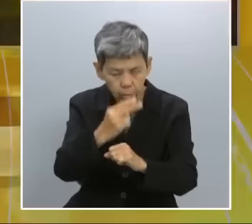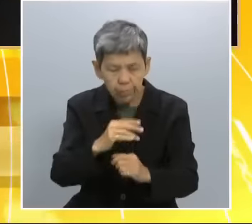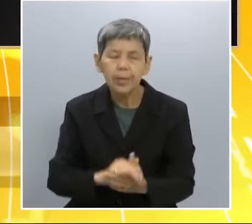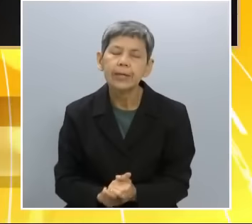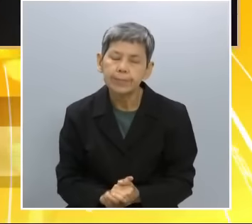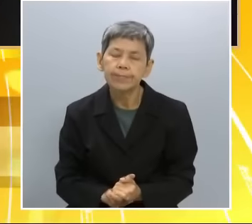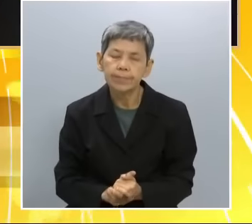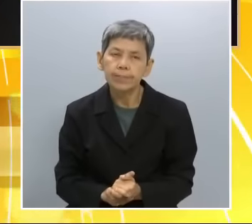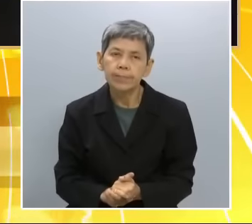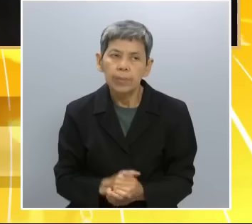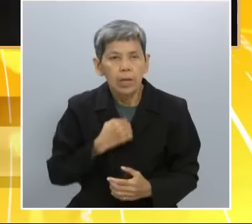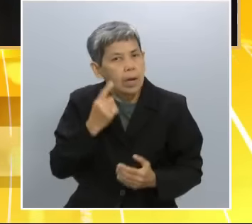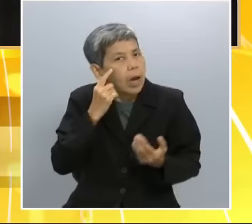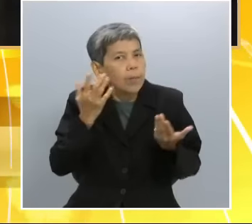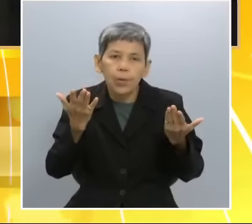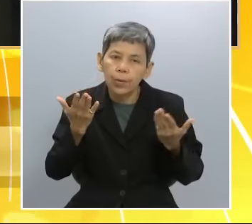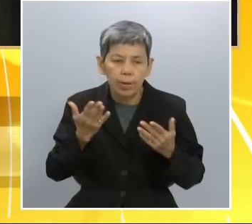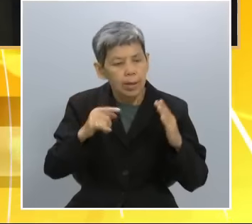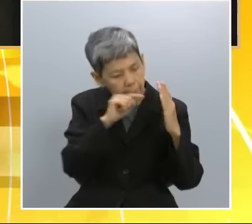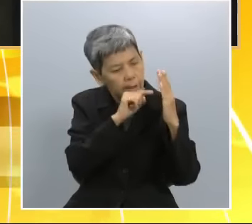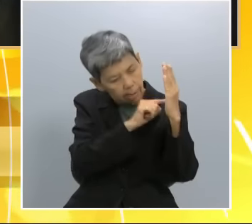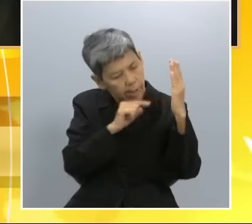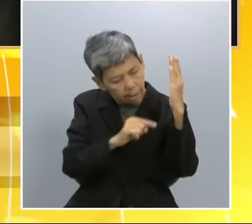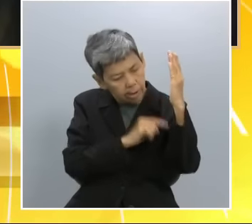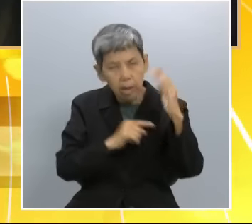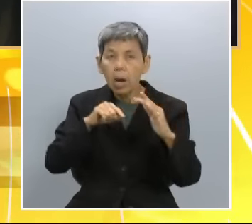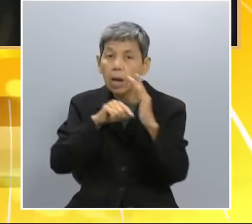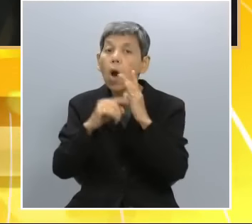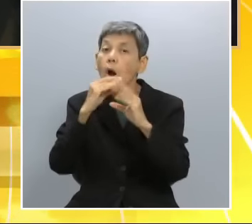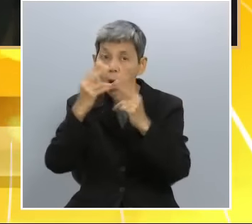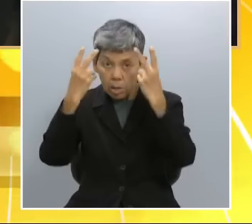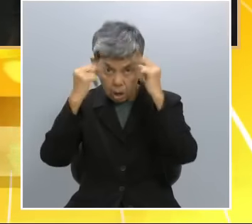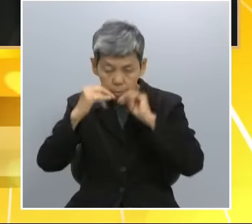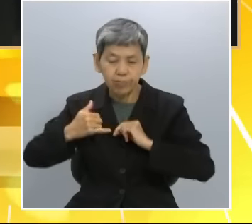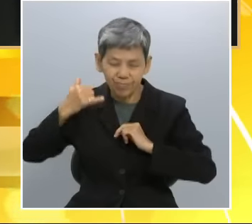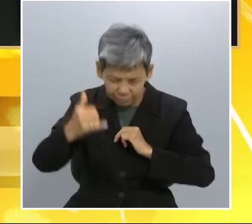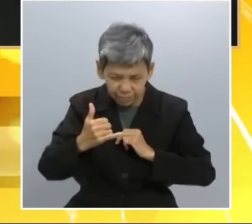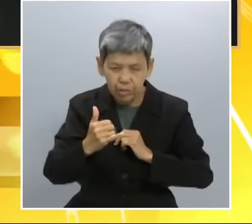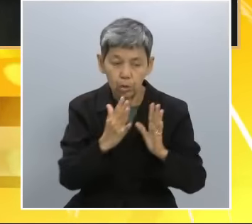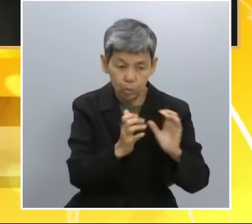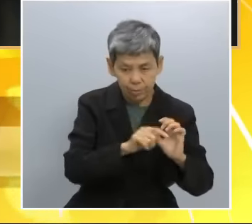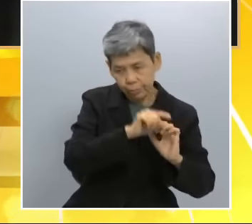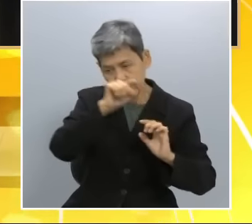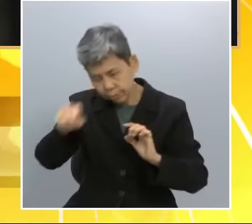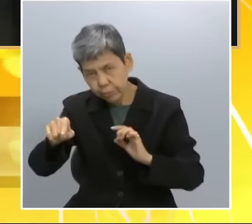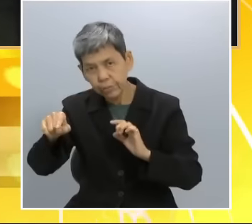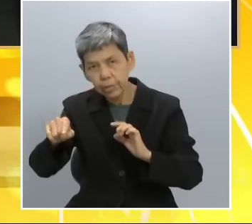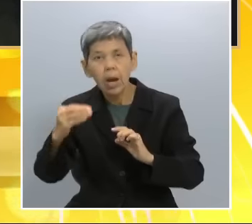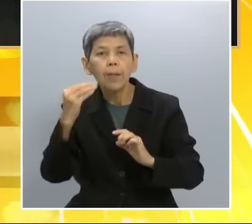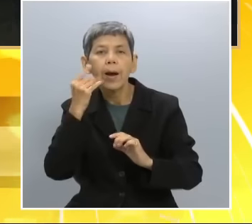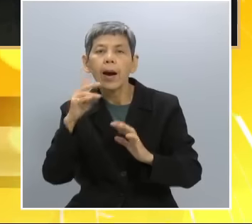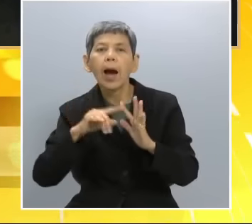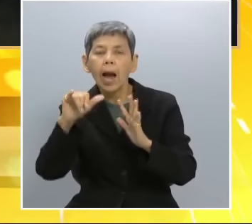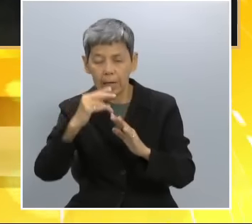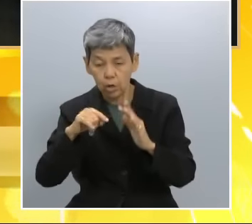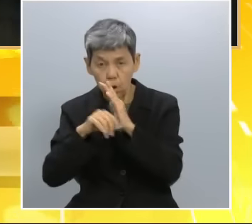มนี่ไม่รู้มันจะไปเกิดที่ไหนเนี่ยระยองเมื่อวานท่านนายกเสร็จสับจากทุเรียนเดินทางไปที่บ้านข้าระยองพ